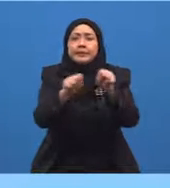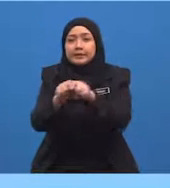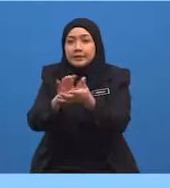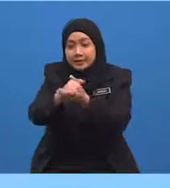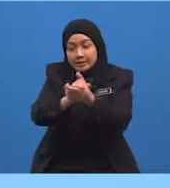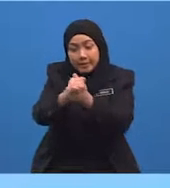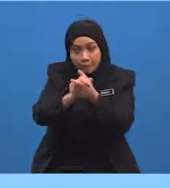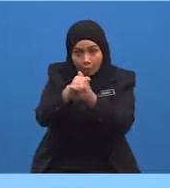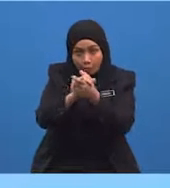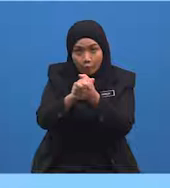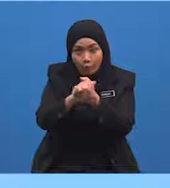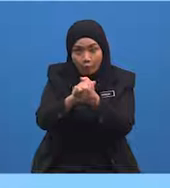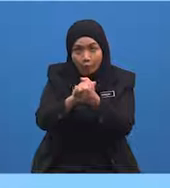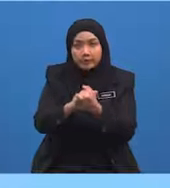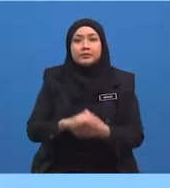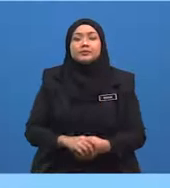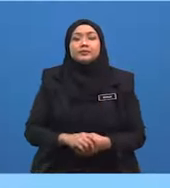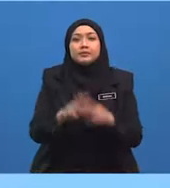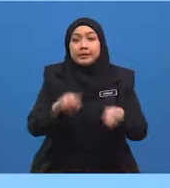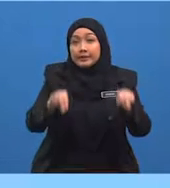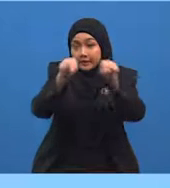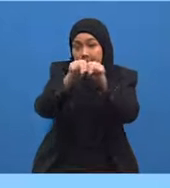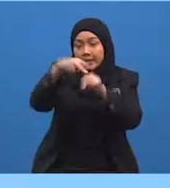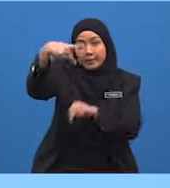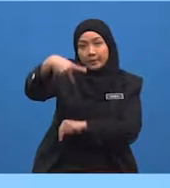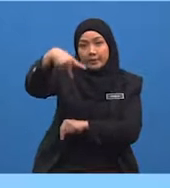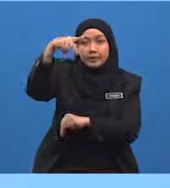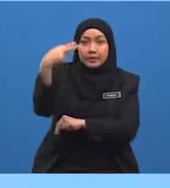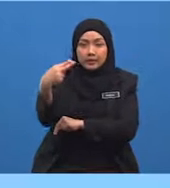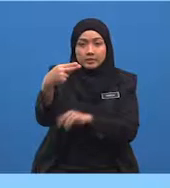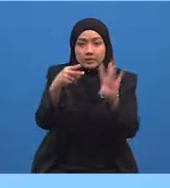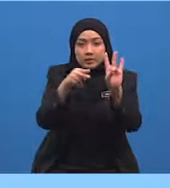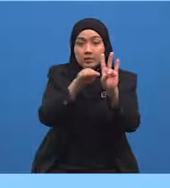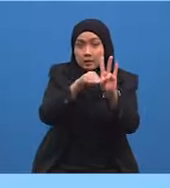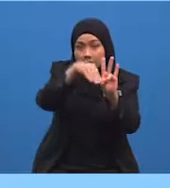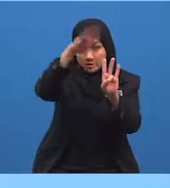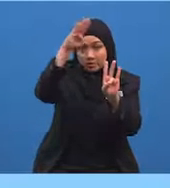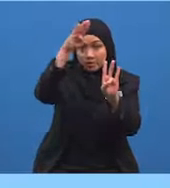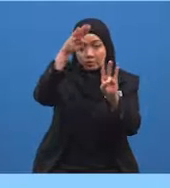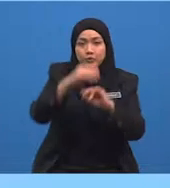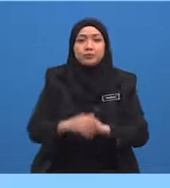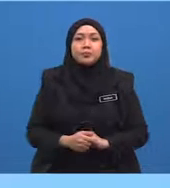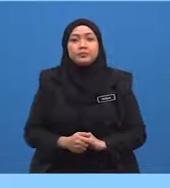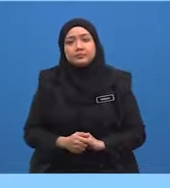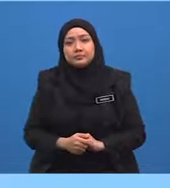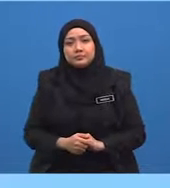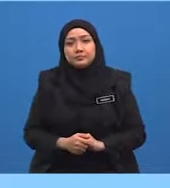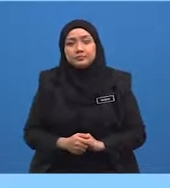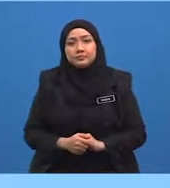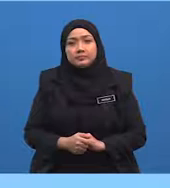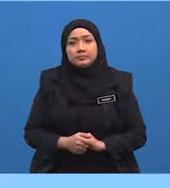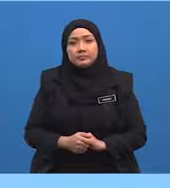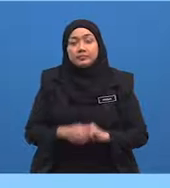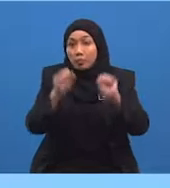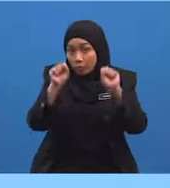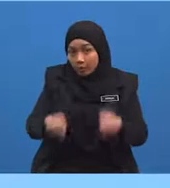semasa disentuh. Nilai pH alkali pula lebih daripada 7.